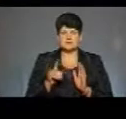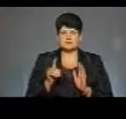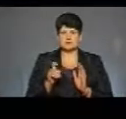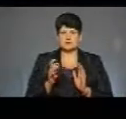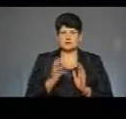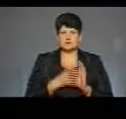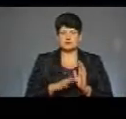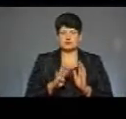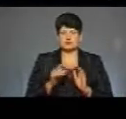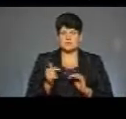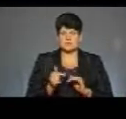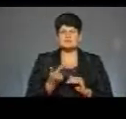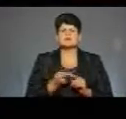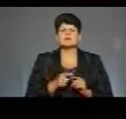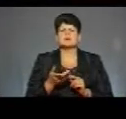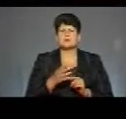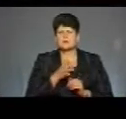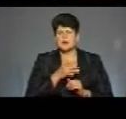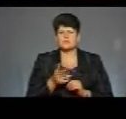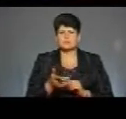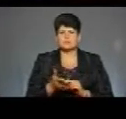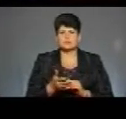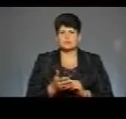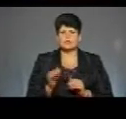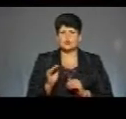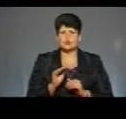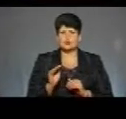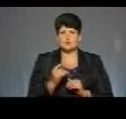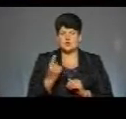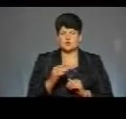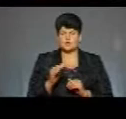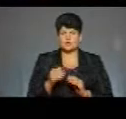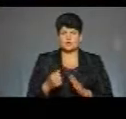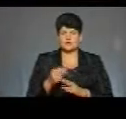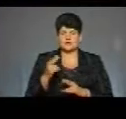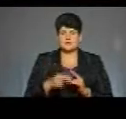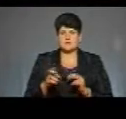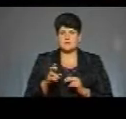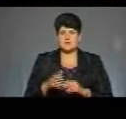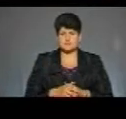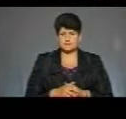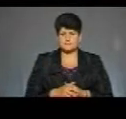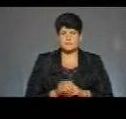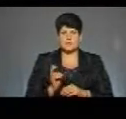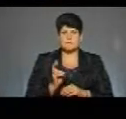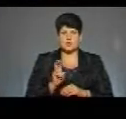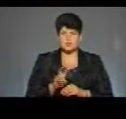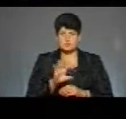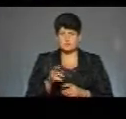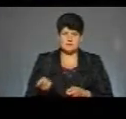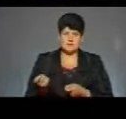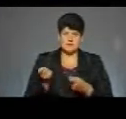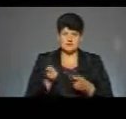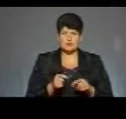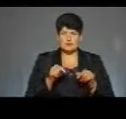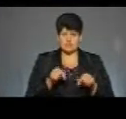7194 гривні. Це на який період? Від жовтня 1 до кінця березня. Приходиш, то все приносиш,